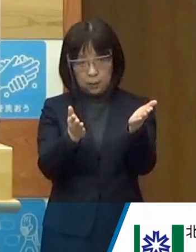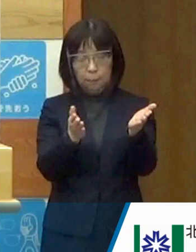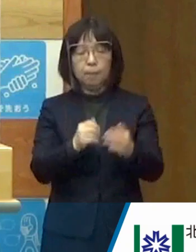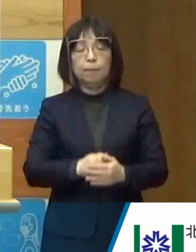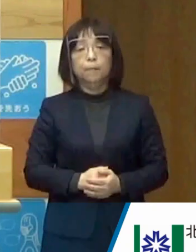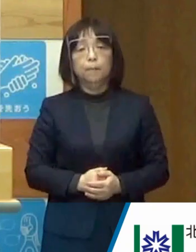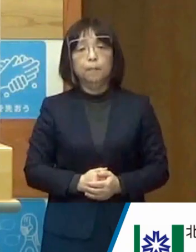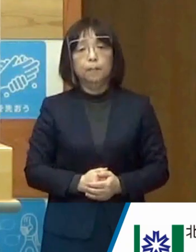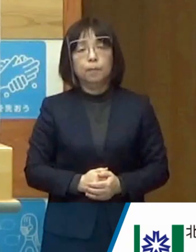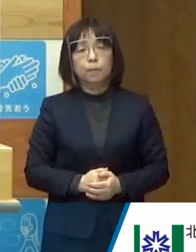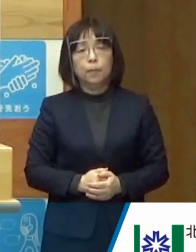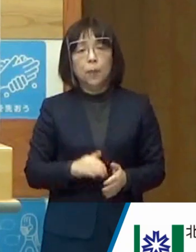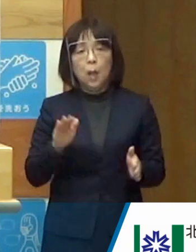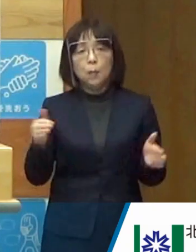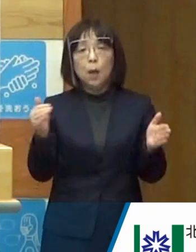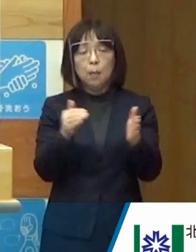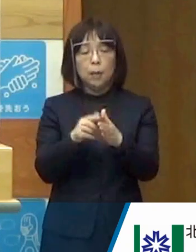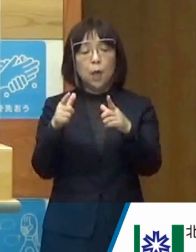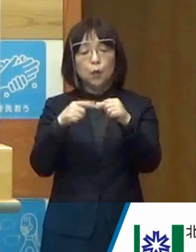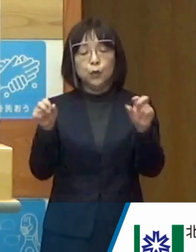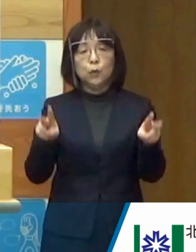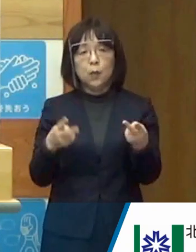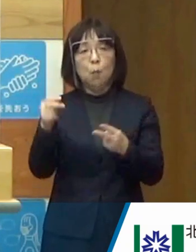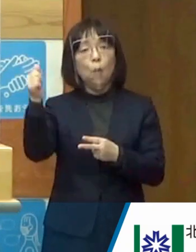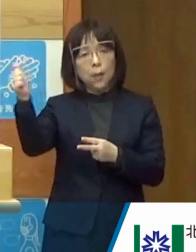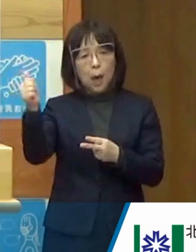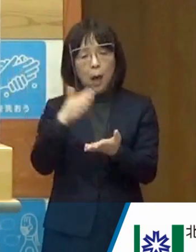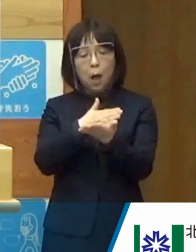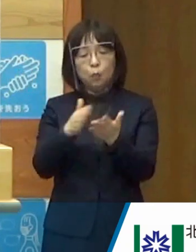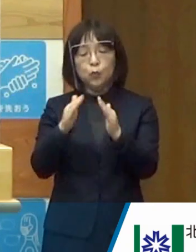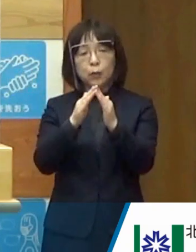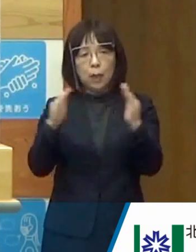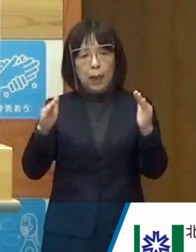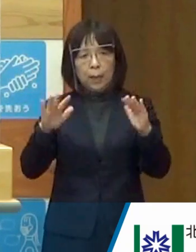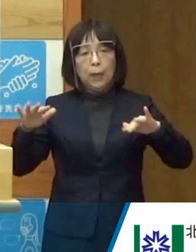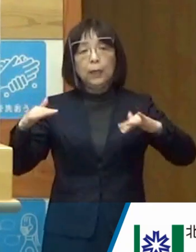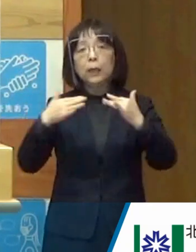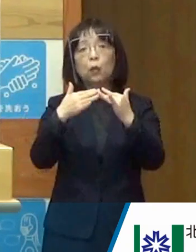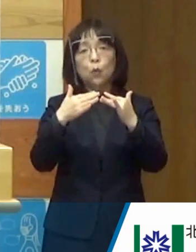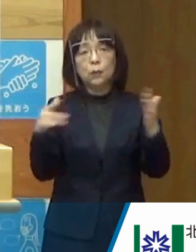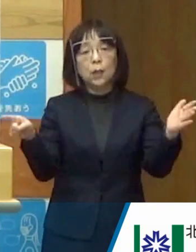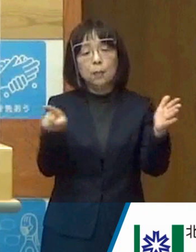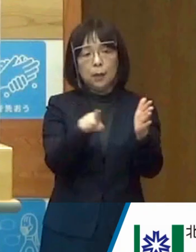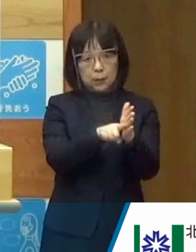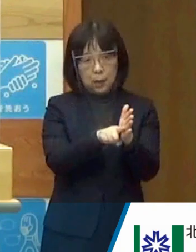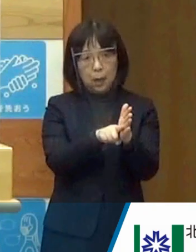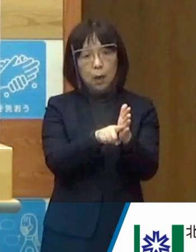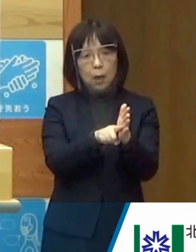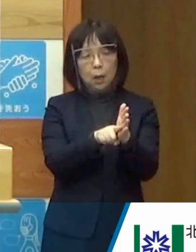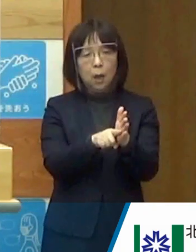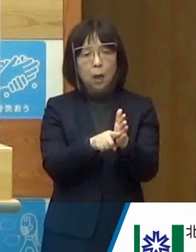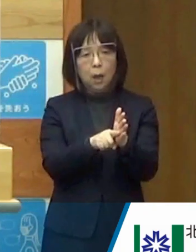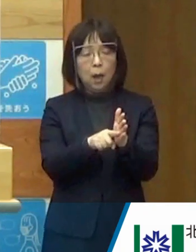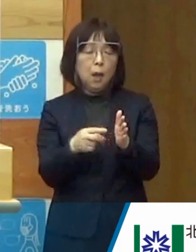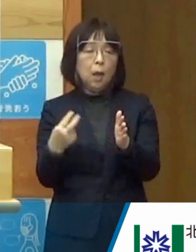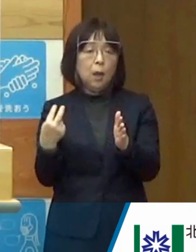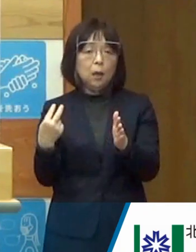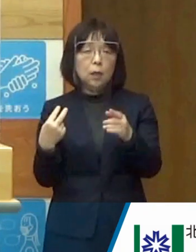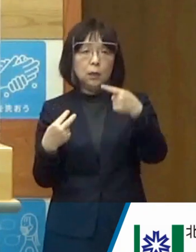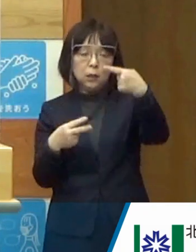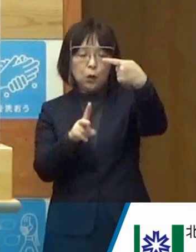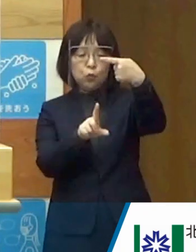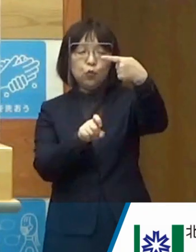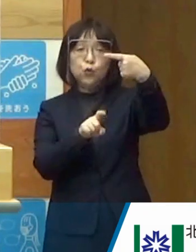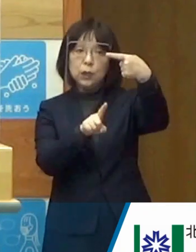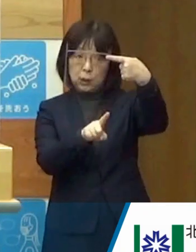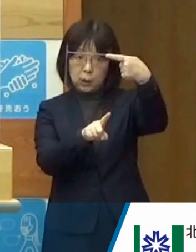ますが、これまでも国の専門家や分科会で議論をされてきたわけでありますが、一昨日11日にな